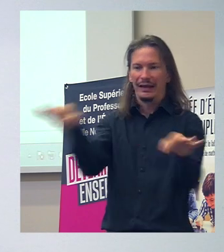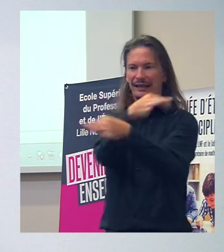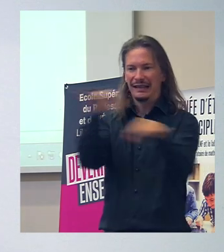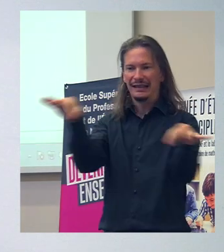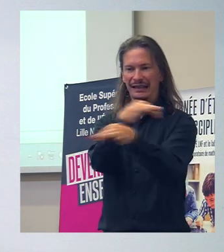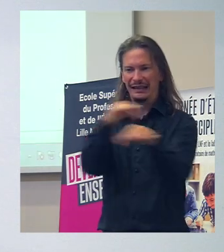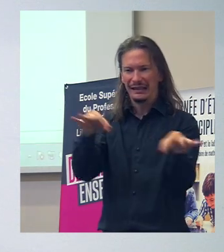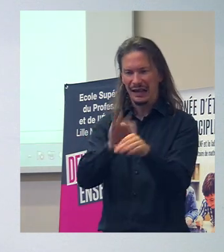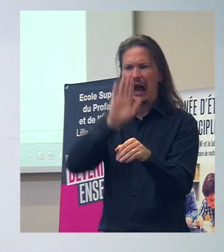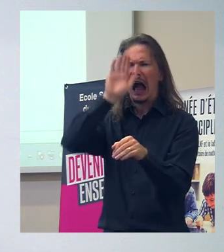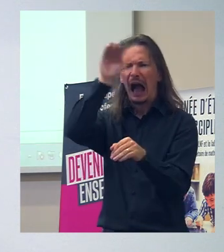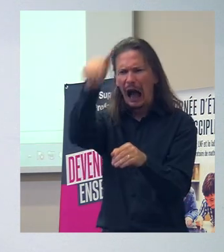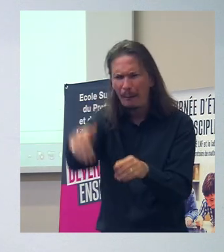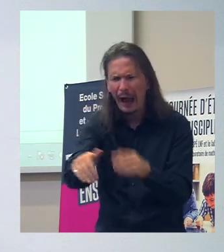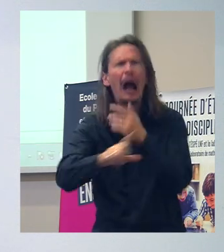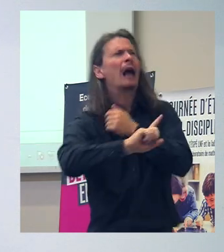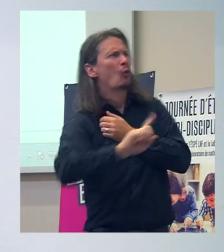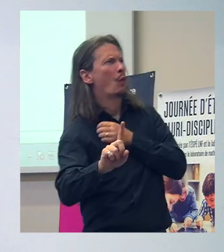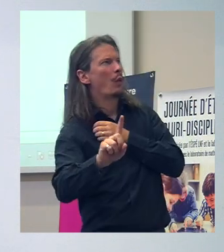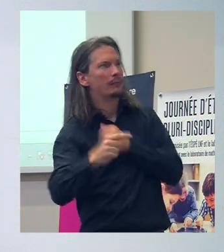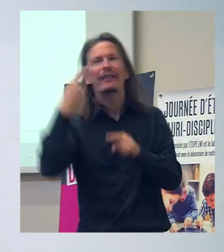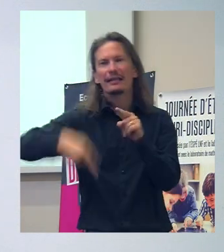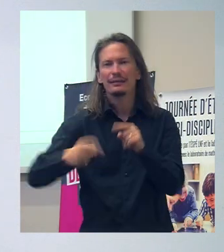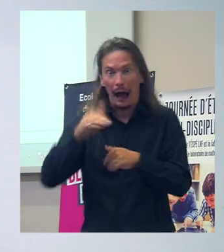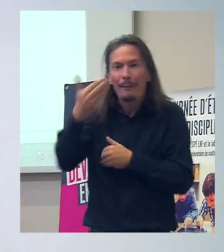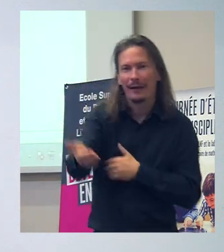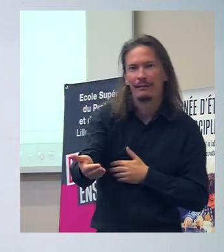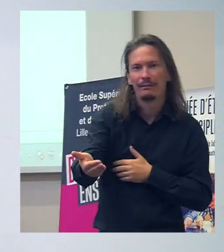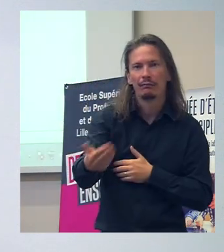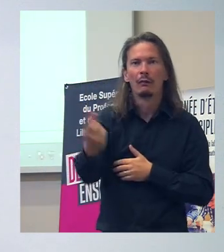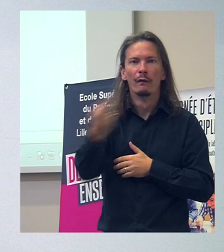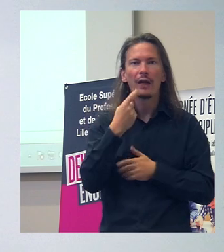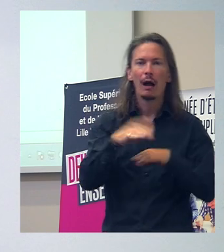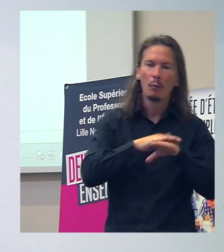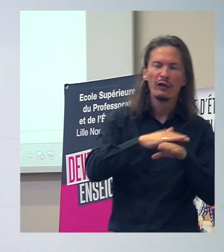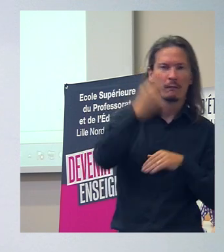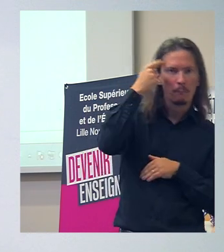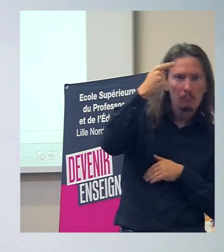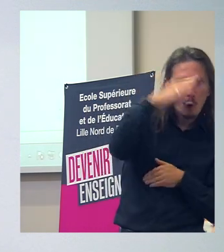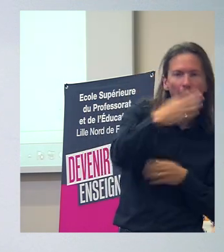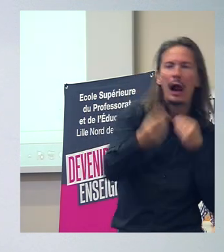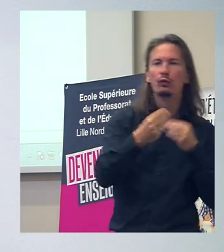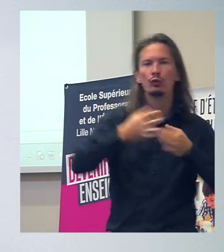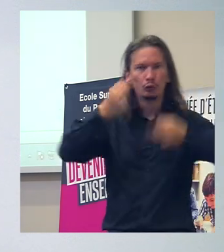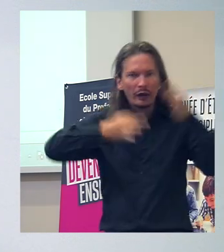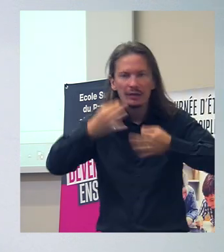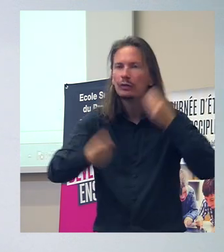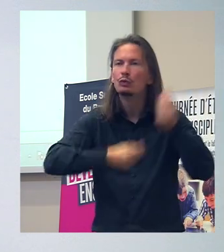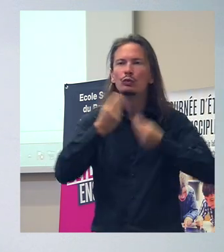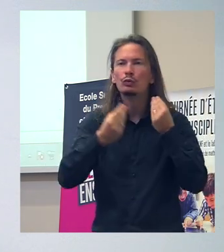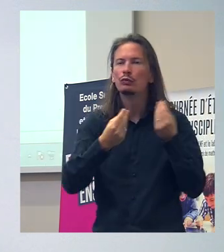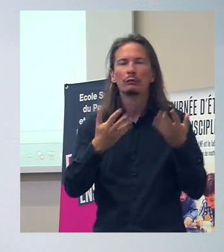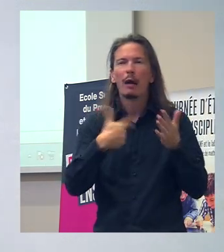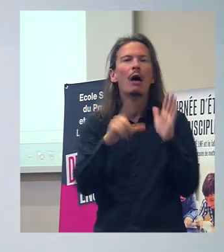discussion. Que cet interdit soit moral ou que cet interdit soit juridique, c'est-à-dire civique, une